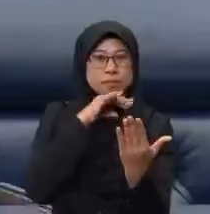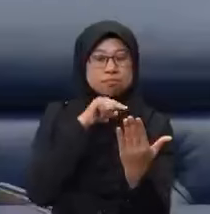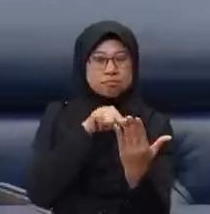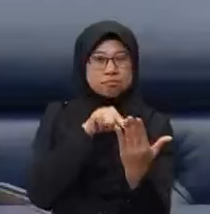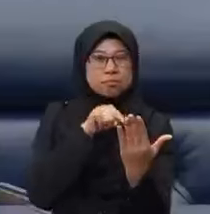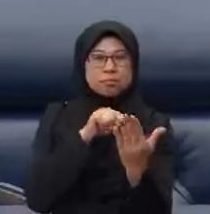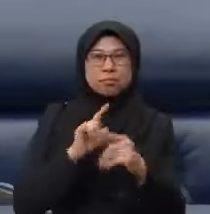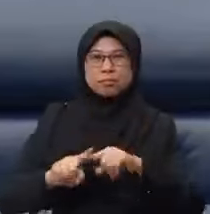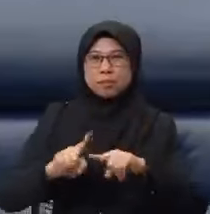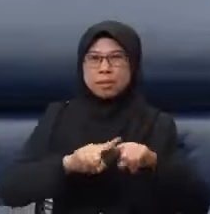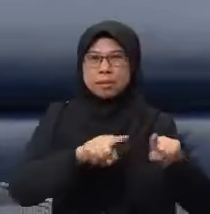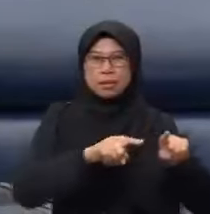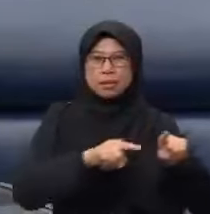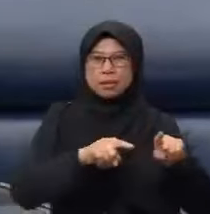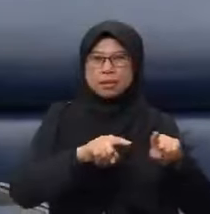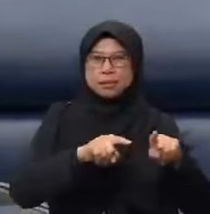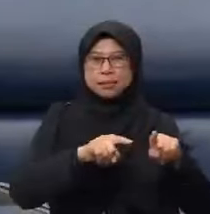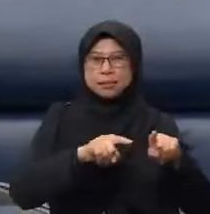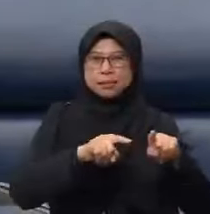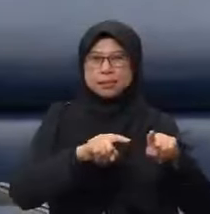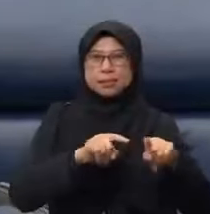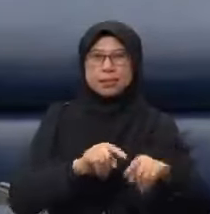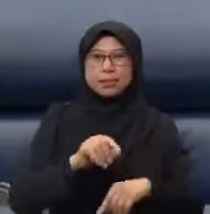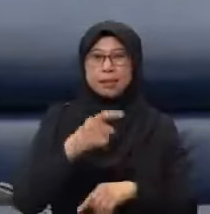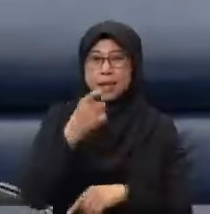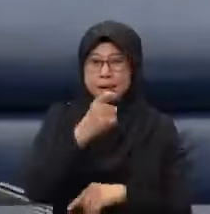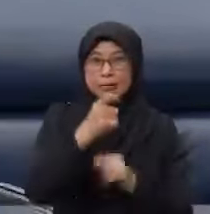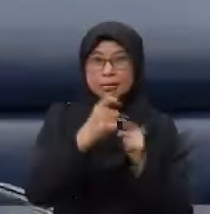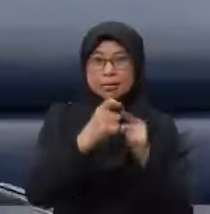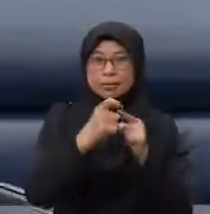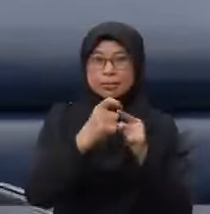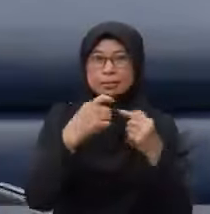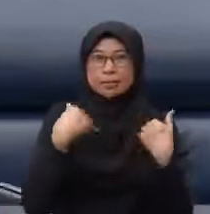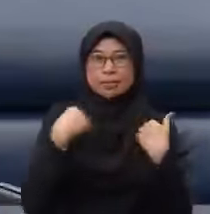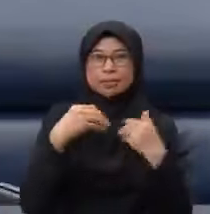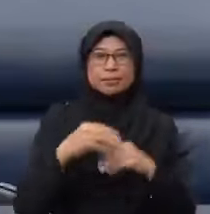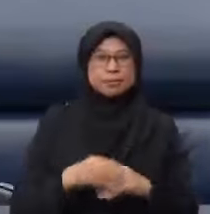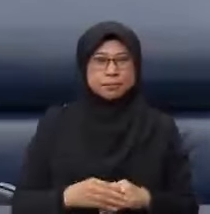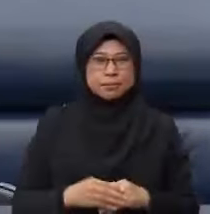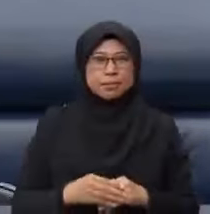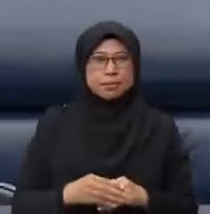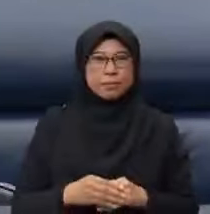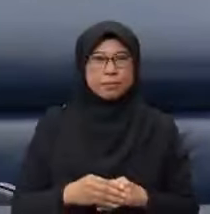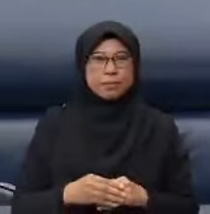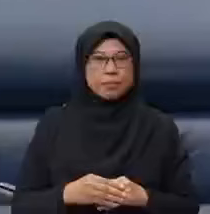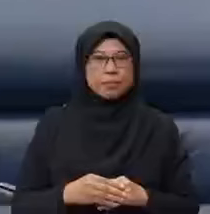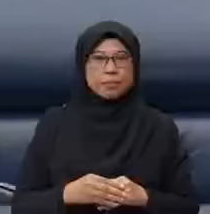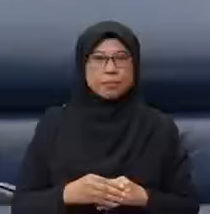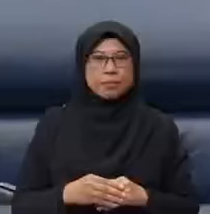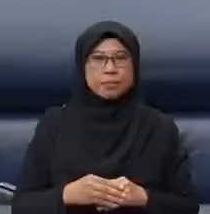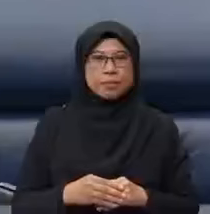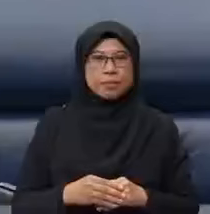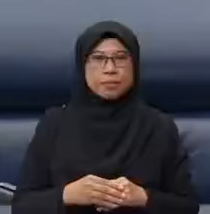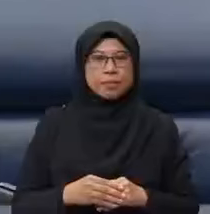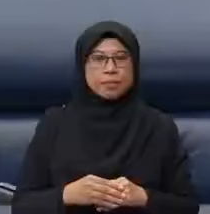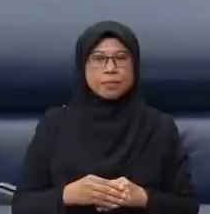termasuk dalam X yang dimaksudkan yang disebut tadi memang